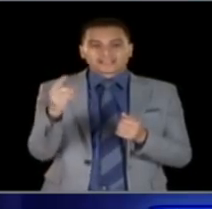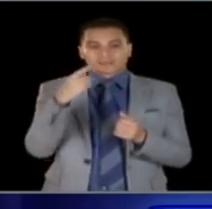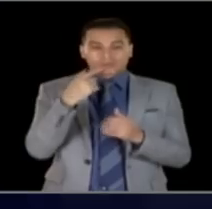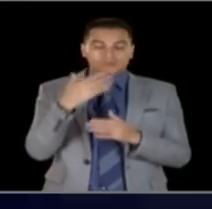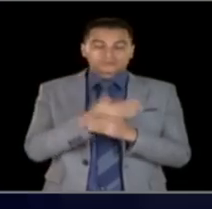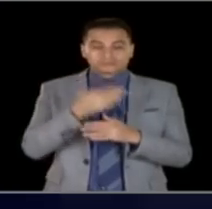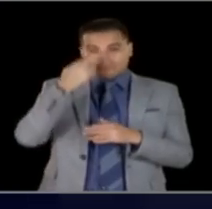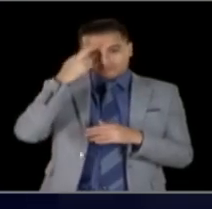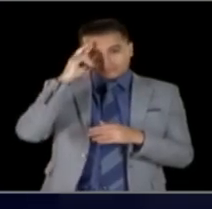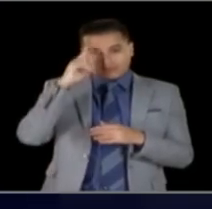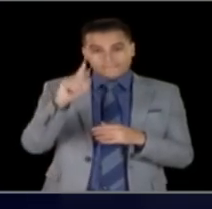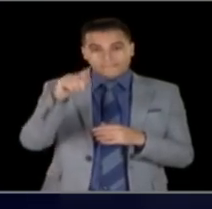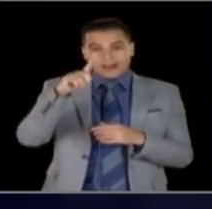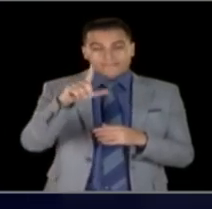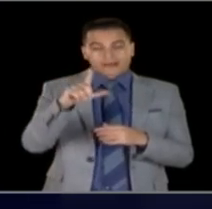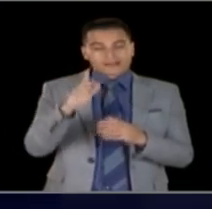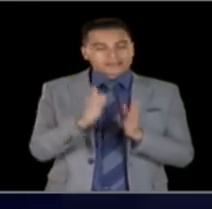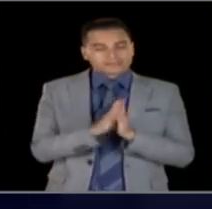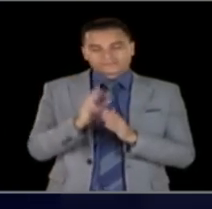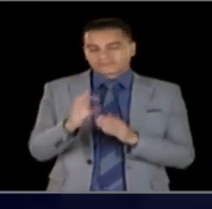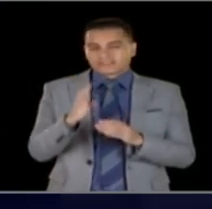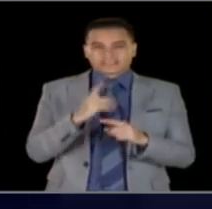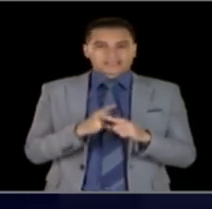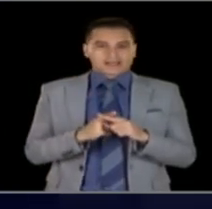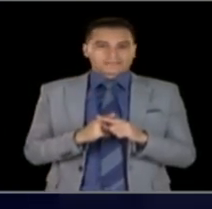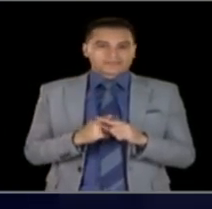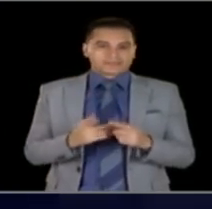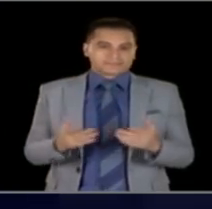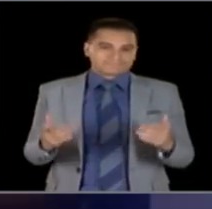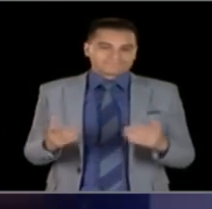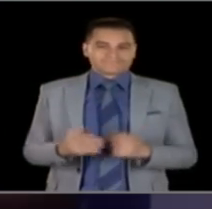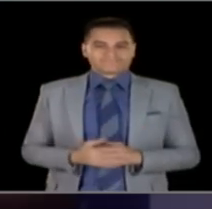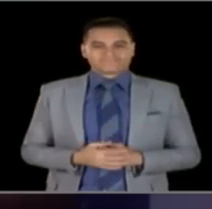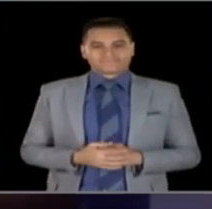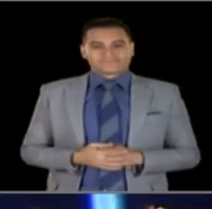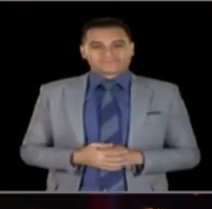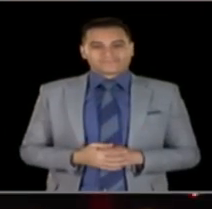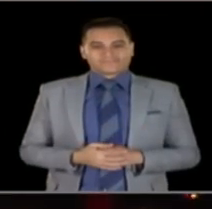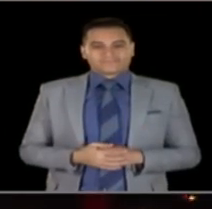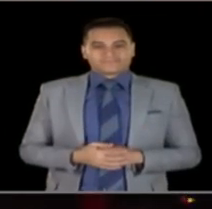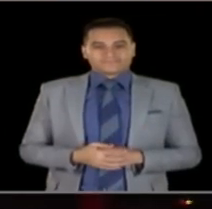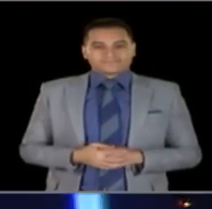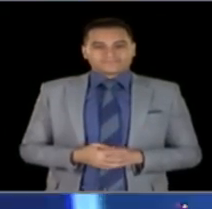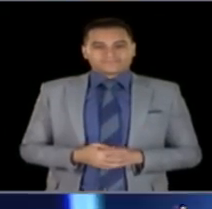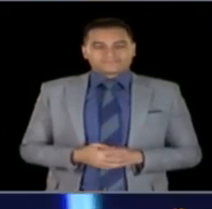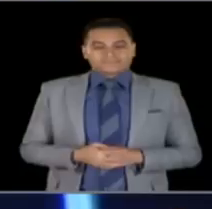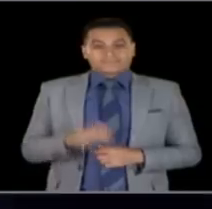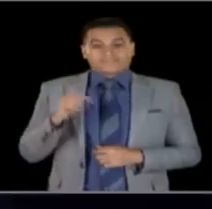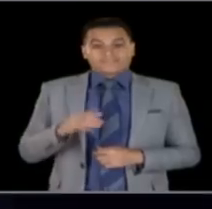بابل. بابل للأسف الشديد إجابة خاطئة. في